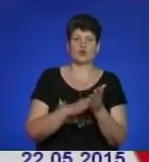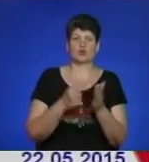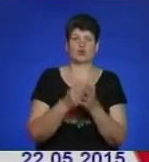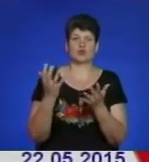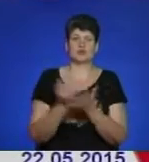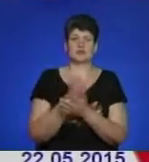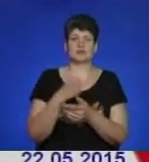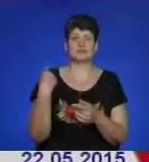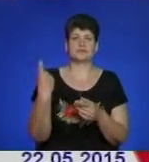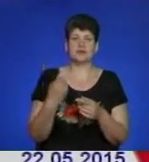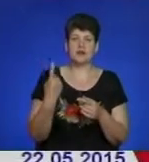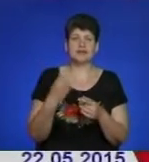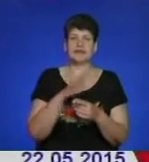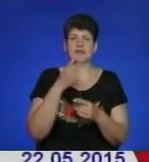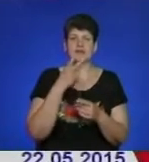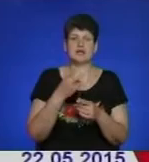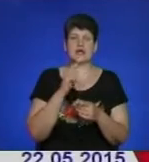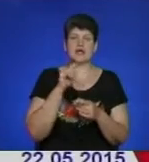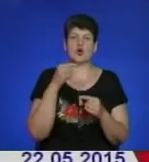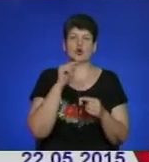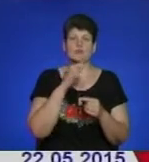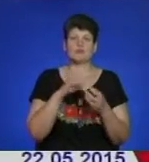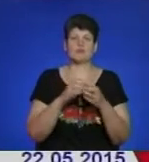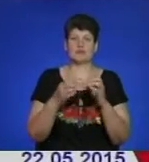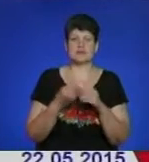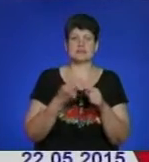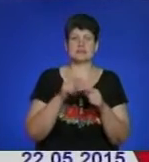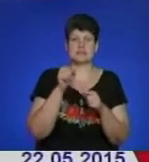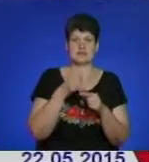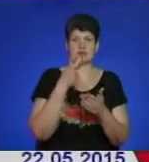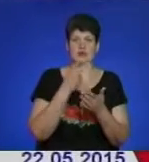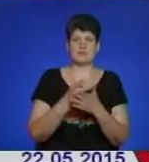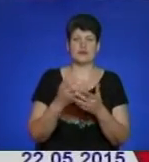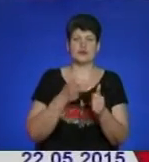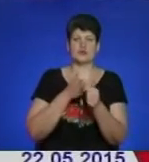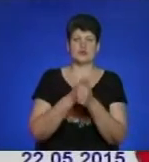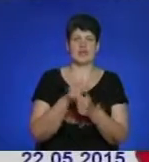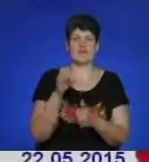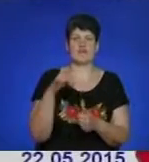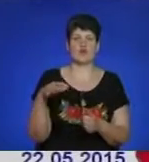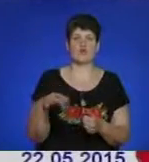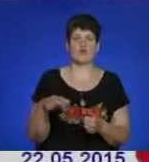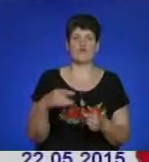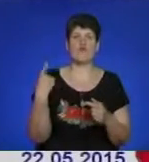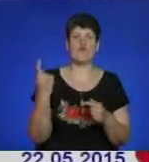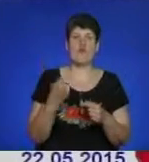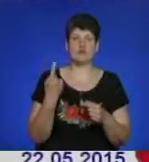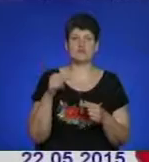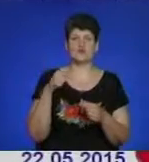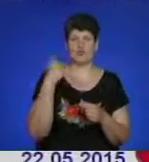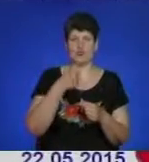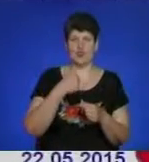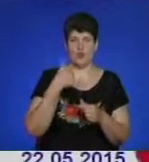краю. Незважаючи на економічні проблеми, за цими показниками ми наздоганяємо Європу. В області в цьому